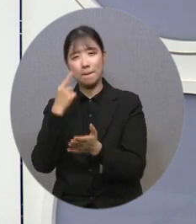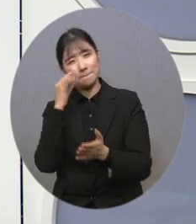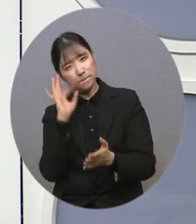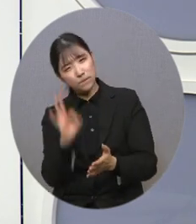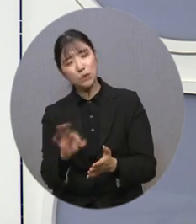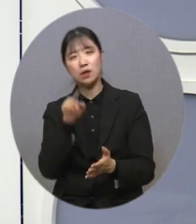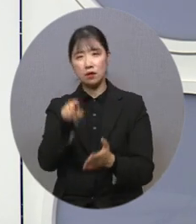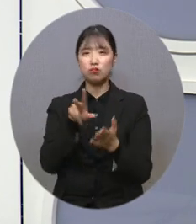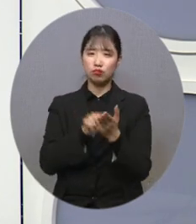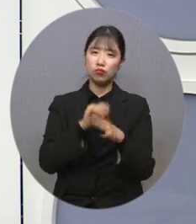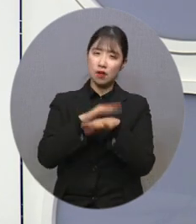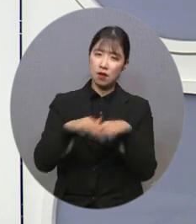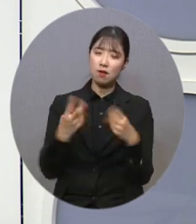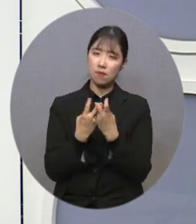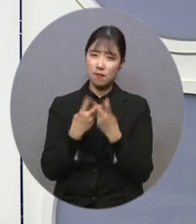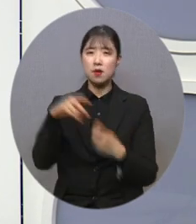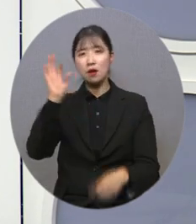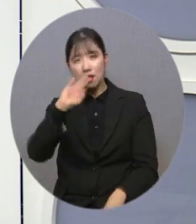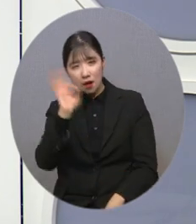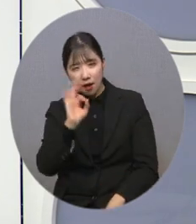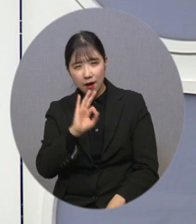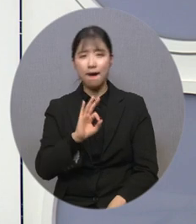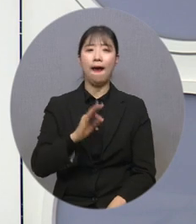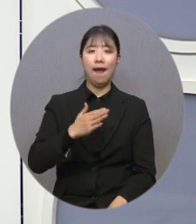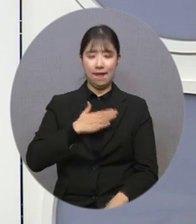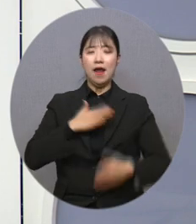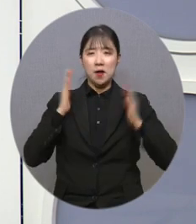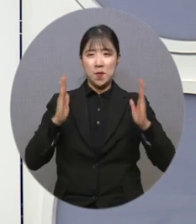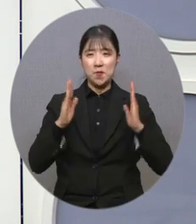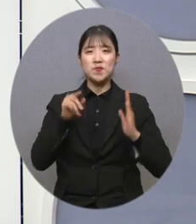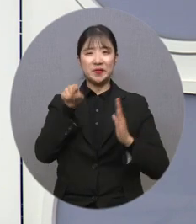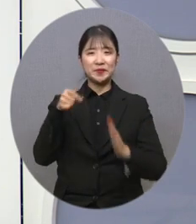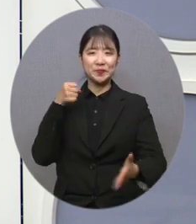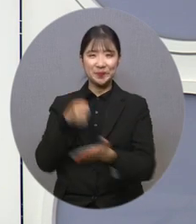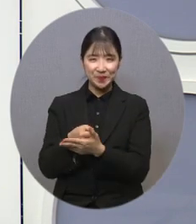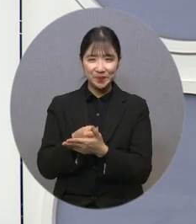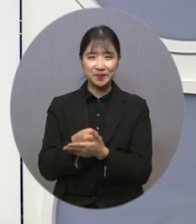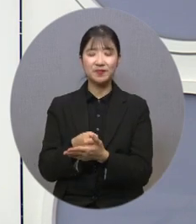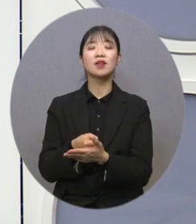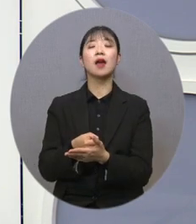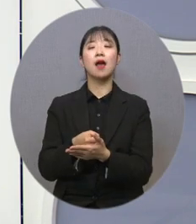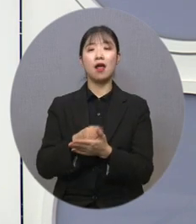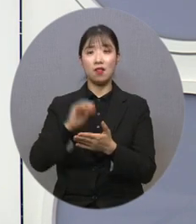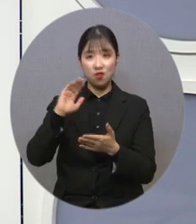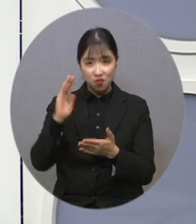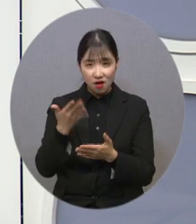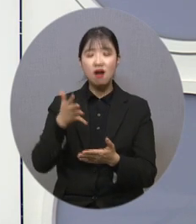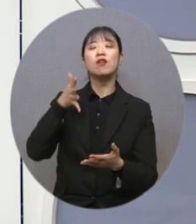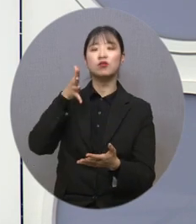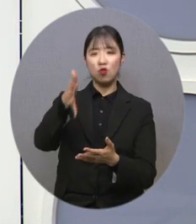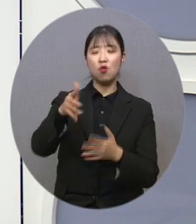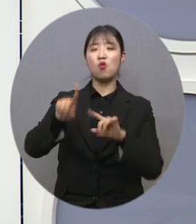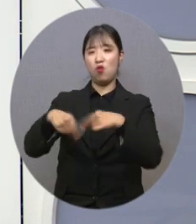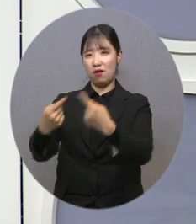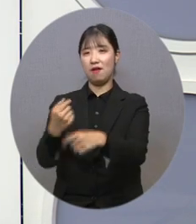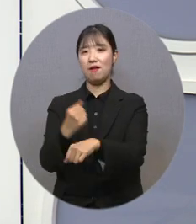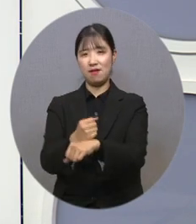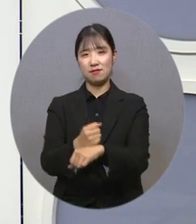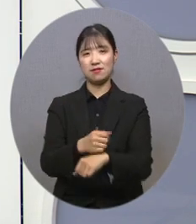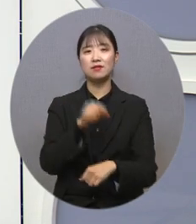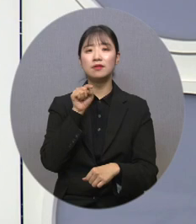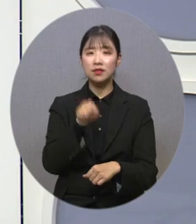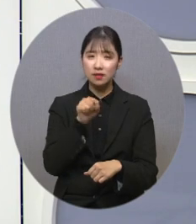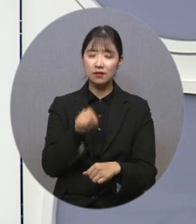해결 방법을 찾고 이러다가 아 내가 무슨 공부를 해야 되겠다 하는 것이 결정되면은 전공을 찾아가는